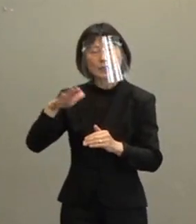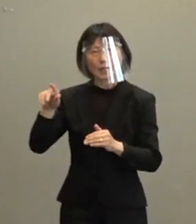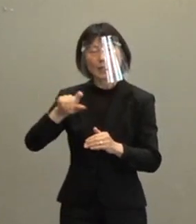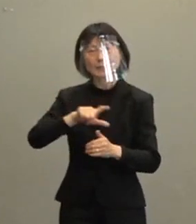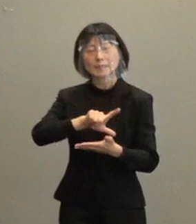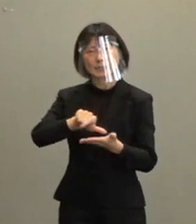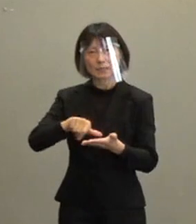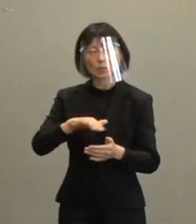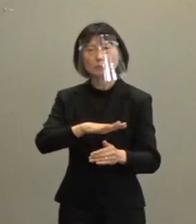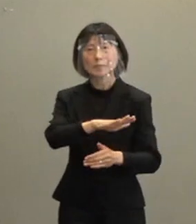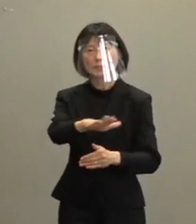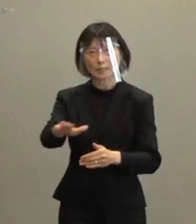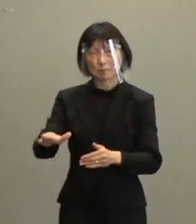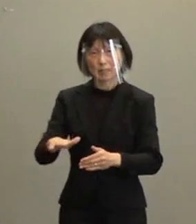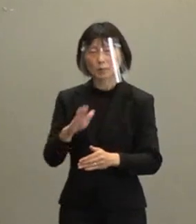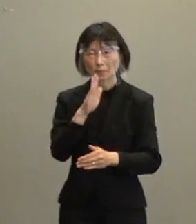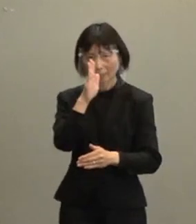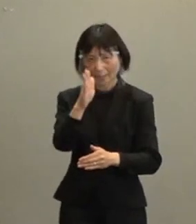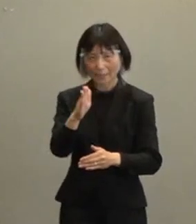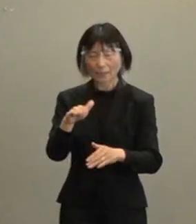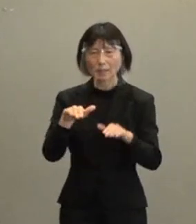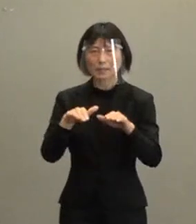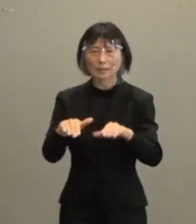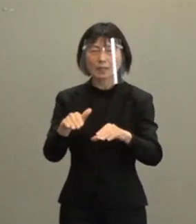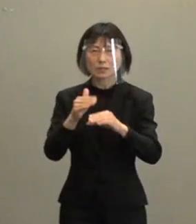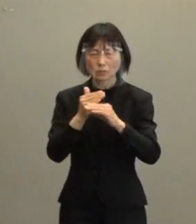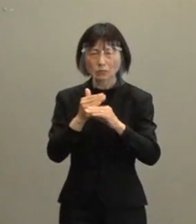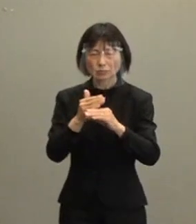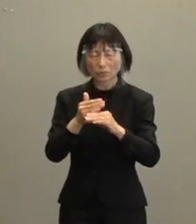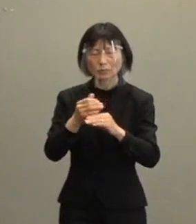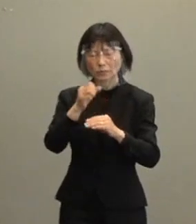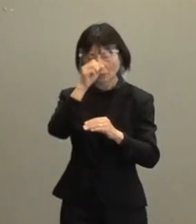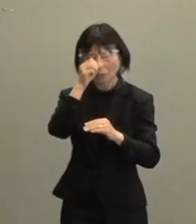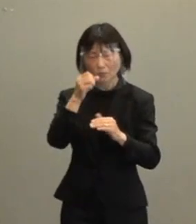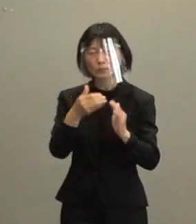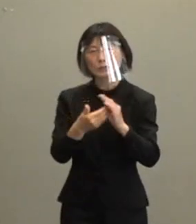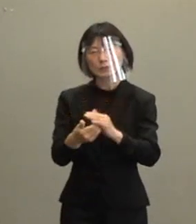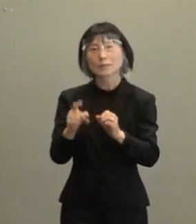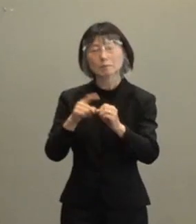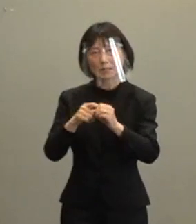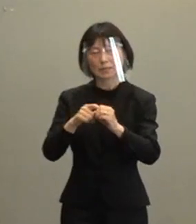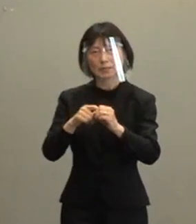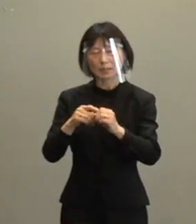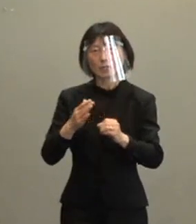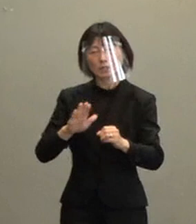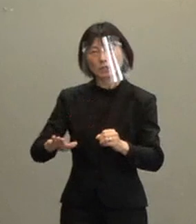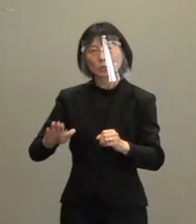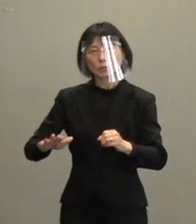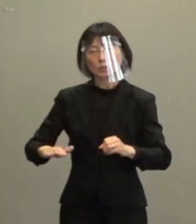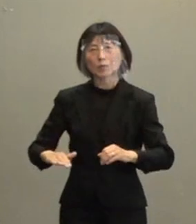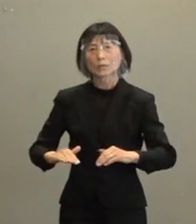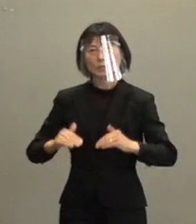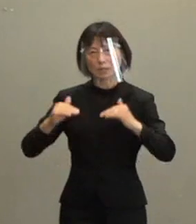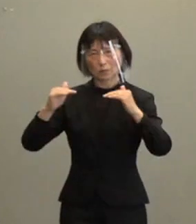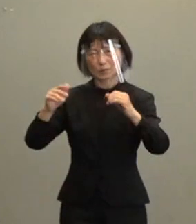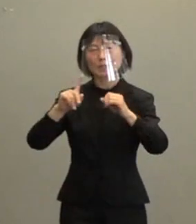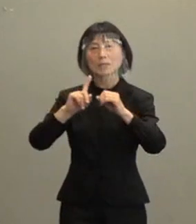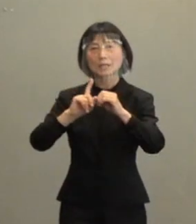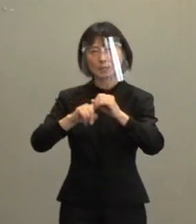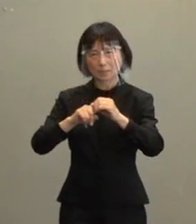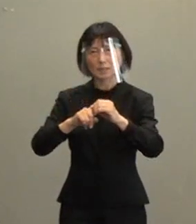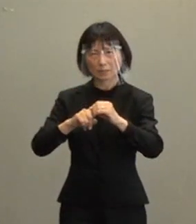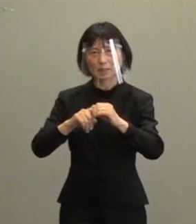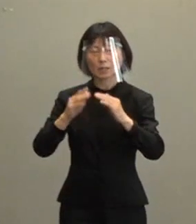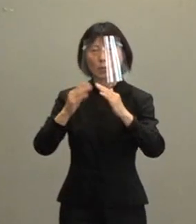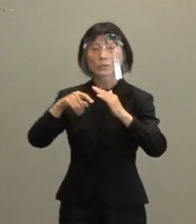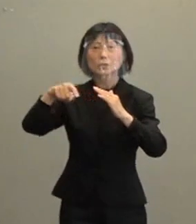様へのお願いです。熱中症などのリスク回避のため、また児童の健やかな成長発達のために、特に屋